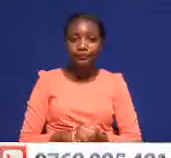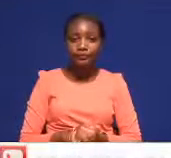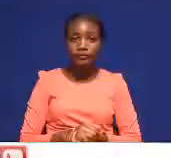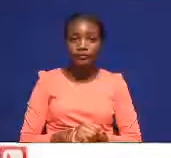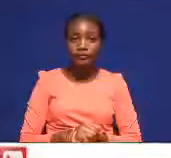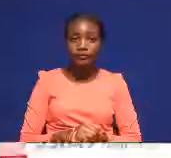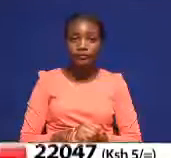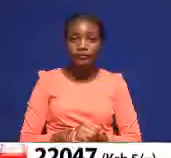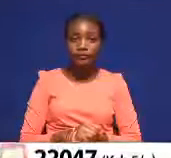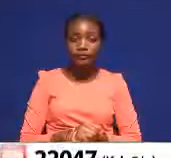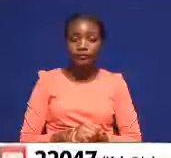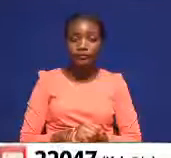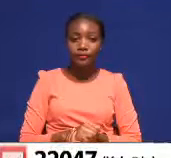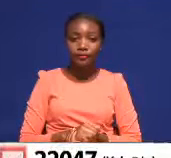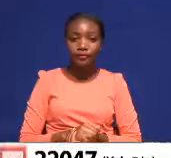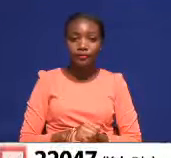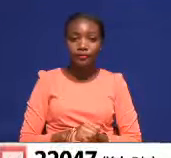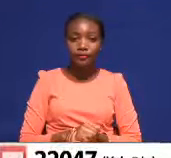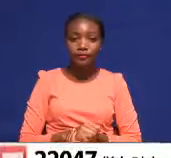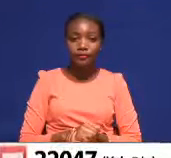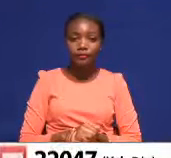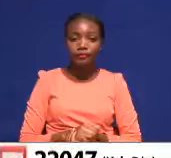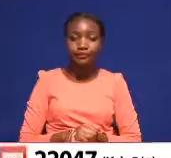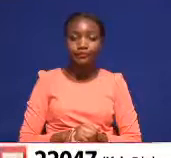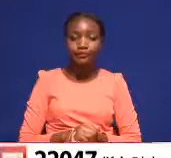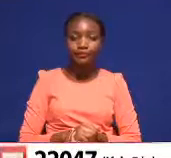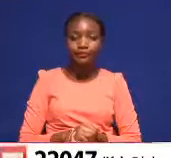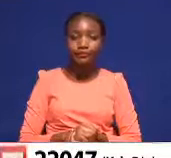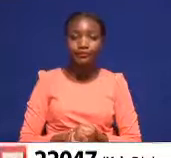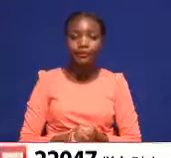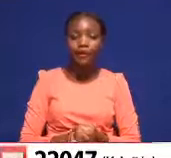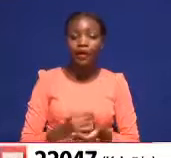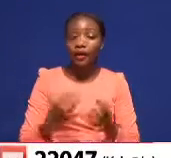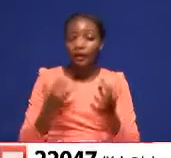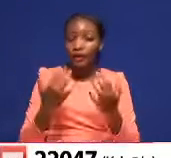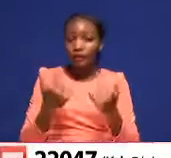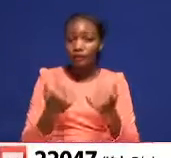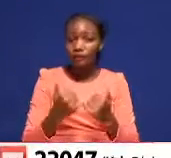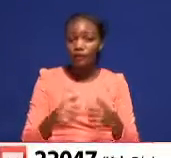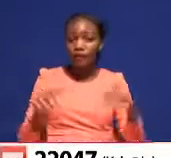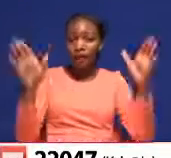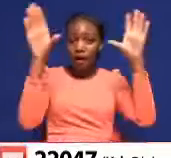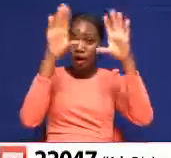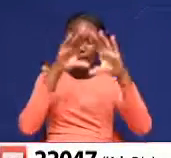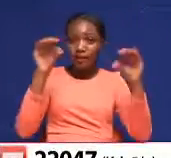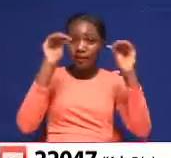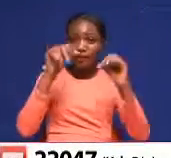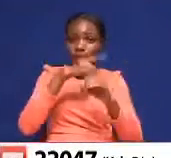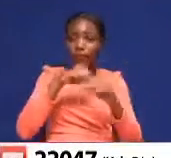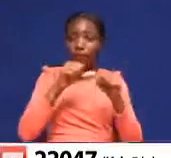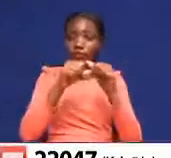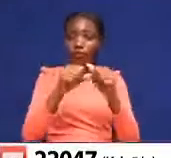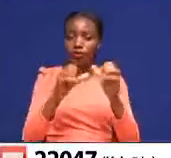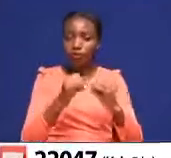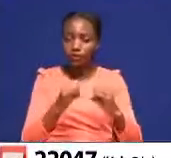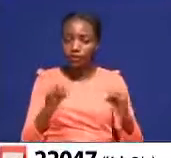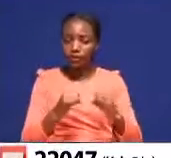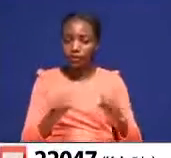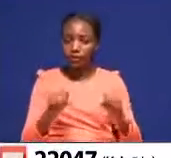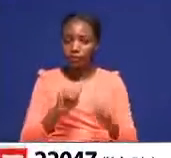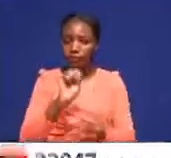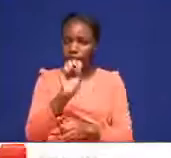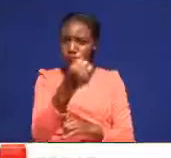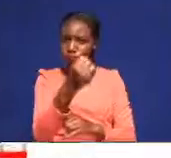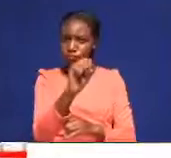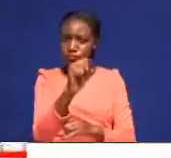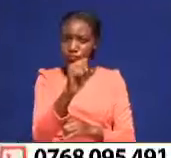cha Jubilee katika ikulu ya rais umetajwa kuwa juhudi za Rais Uhuru Kenyatta kuendelea kukisafisha chama tawala. Mkutano